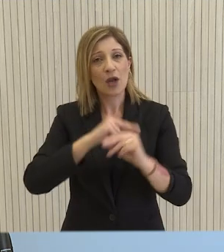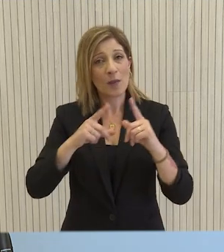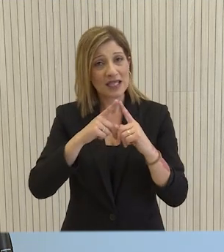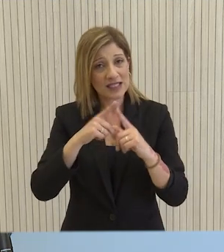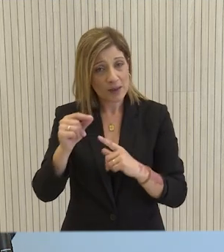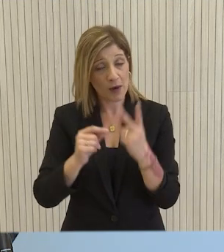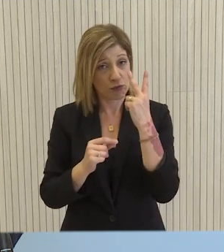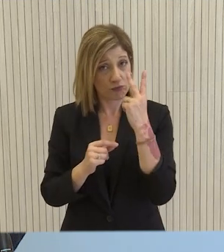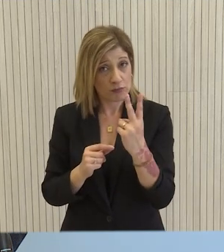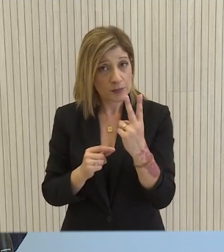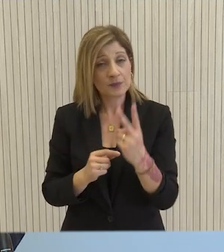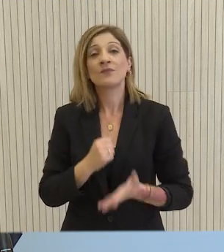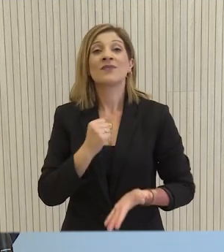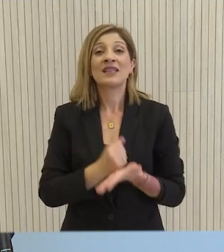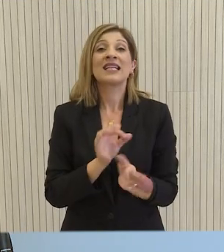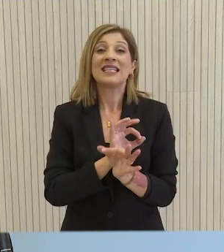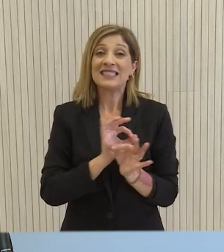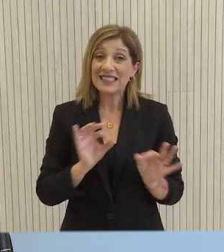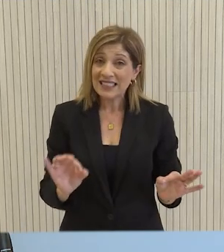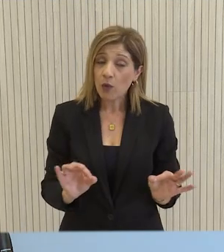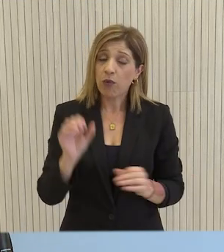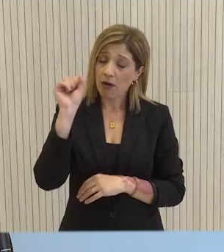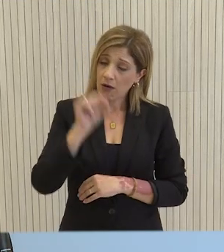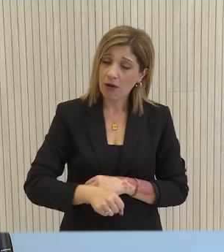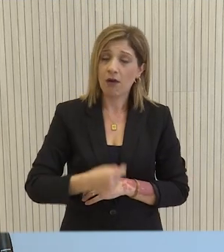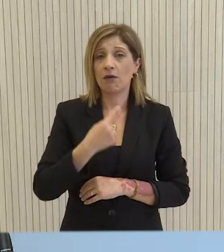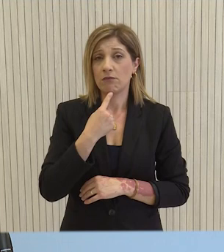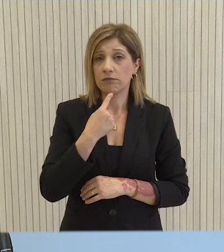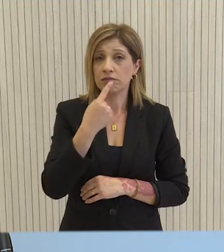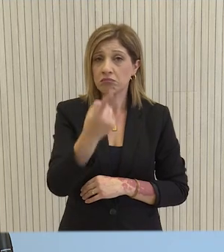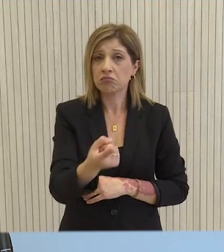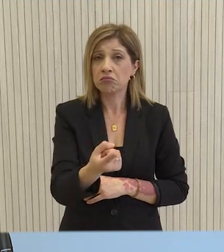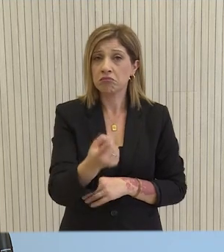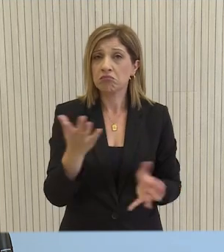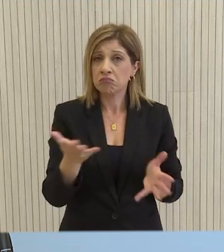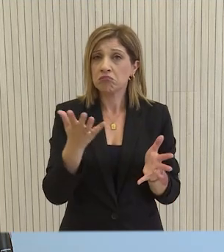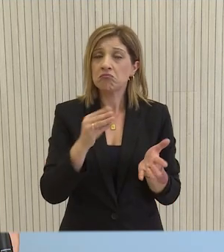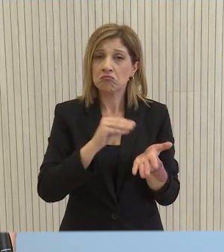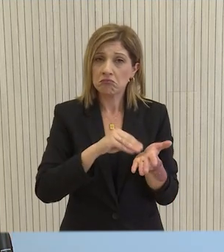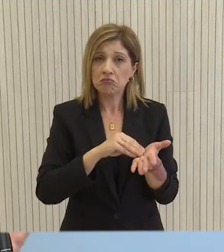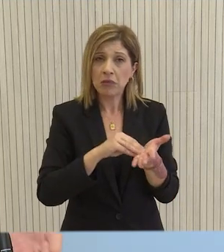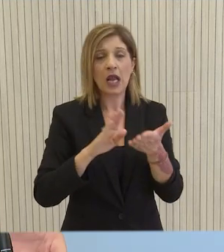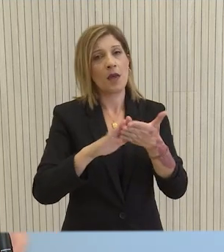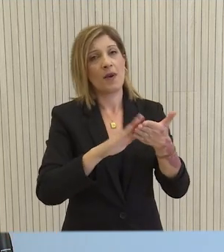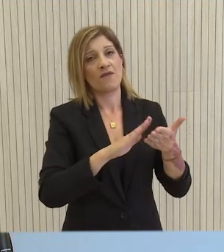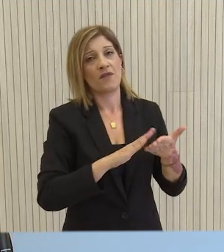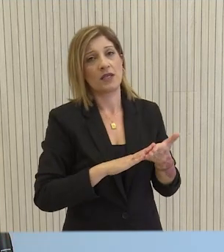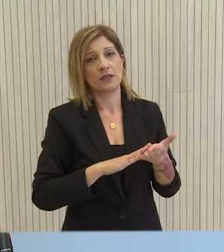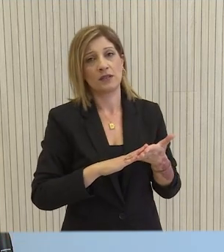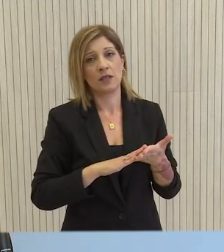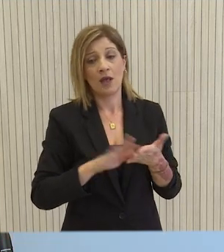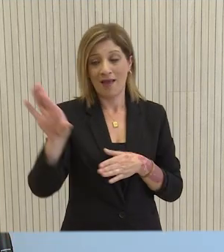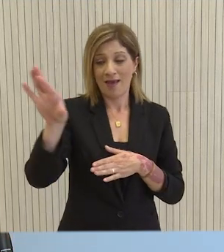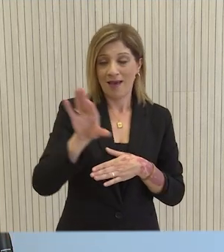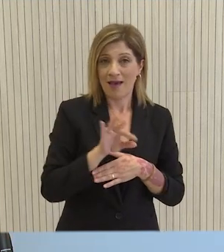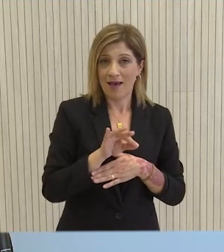προσωπικότητα. Και βεβαίως είναι κάτι το οποίο ναι, θα τεθεί αν θέλετε, περισσότερο στο επίκεντρο των επαφών μας και με τον διορισμό του